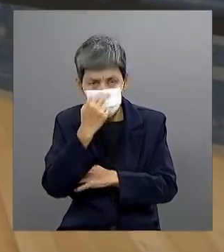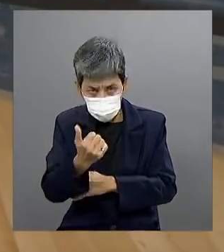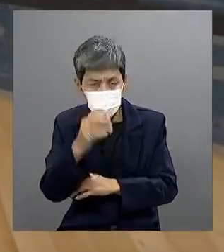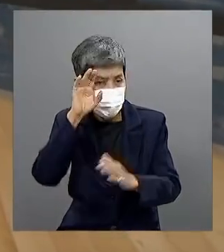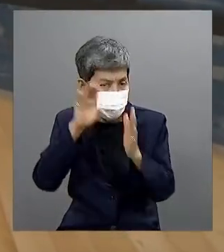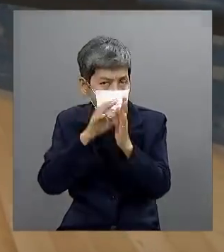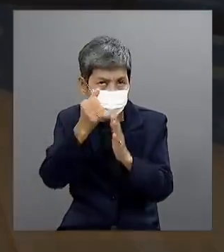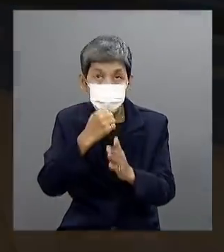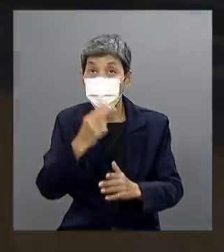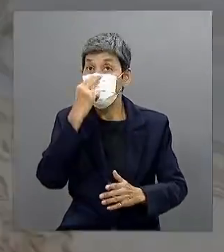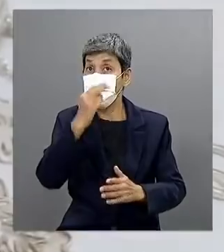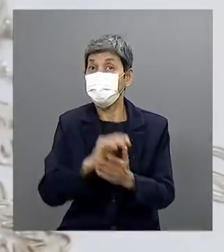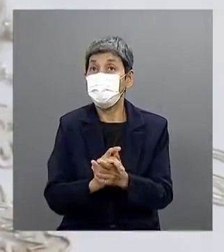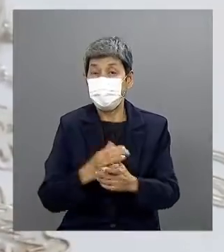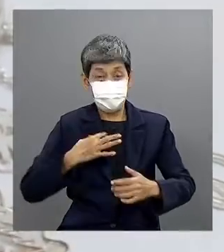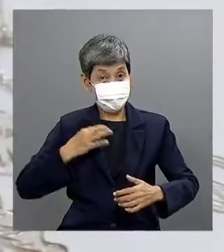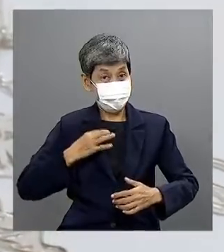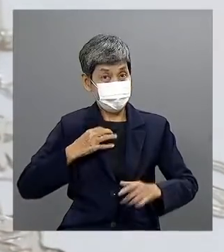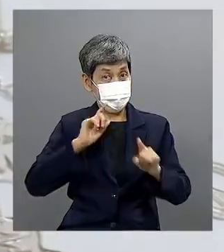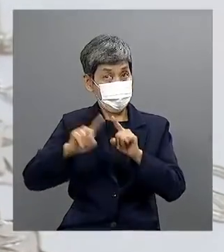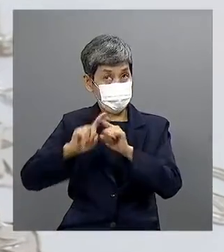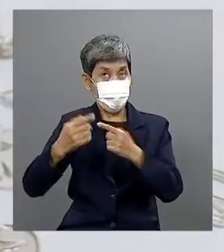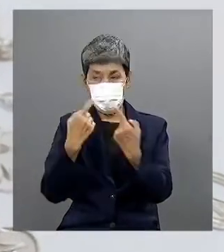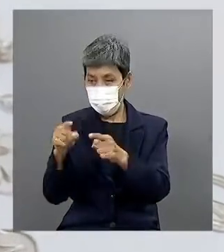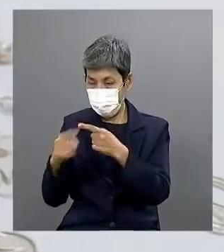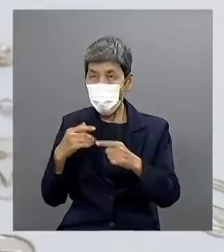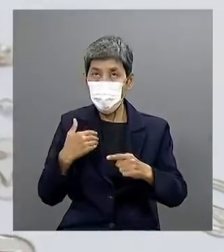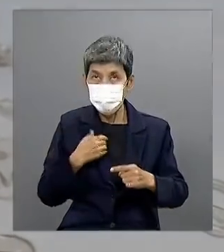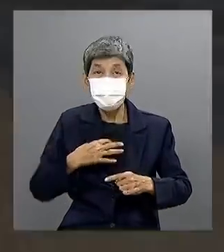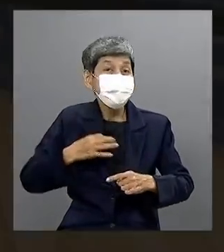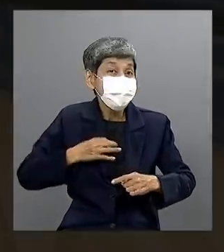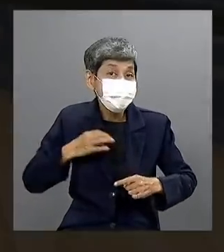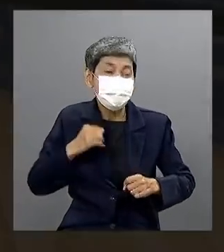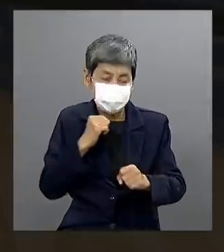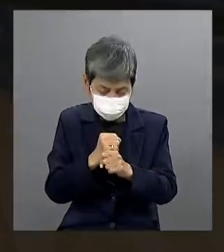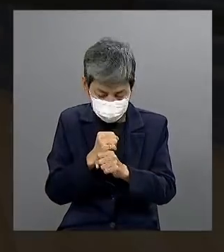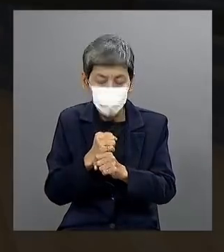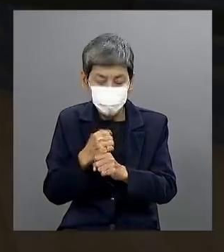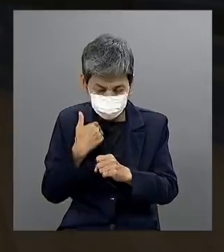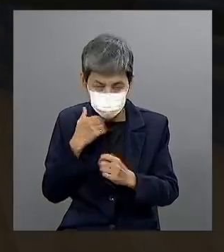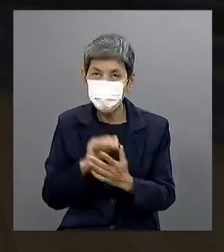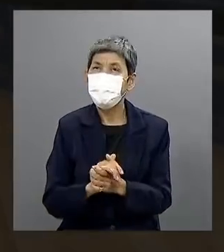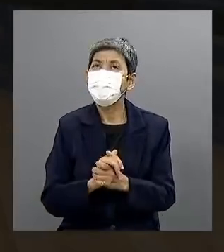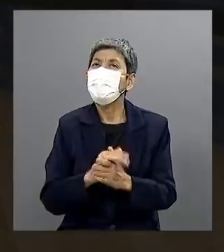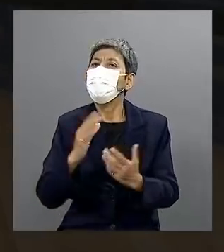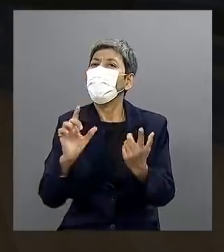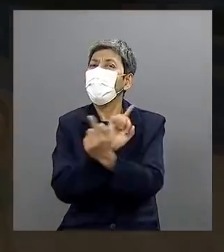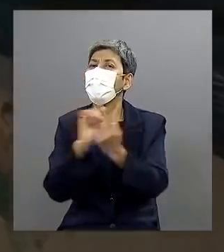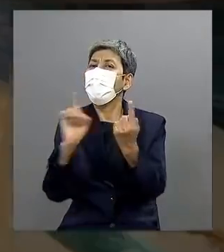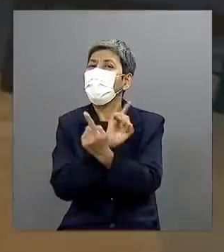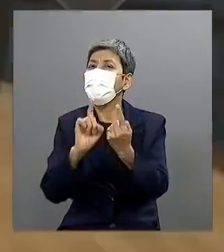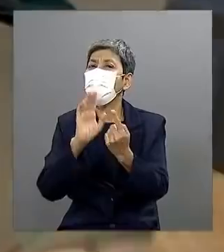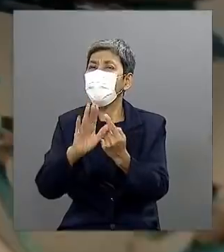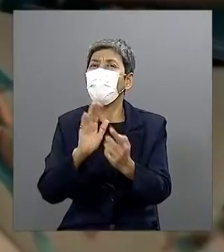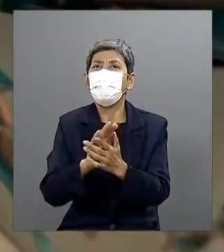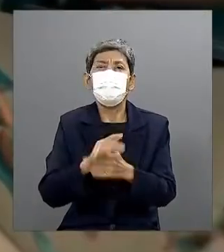ลยว่าแต่ละชุดเนี่ยลวดลายแตกต่างกันค่ะชุดเหล่านี้ได้รับแรงบันดาลใจมาจากวิถีชีวิตและวัฒนธรรมของชาวบ้านจังหวั